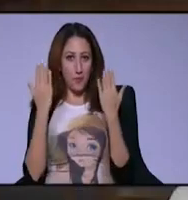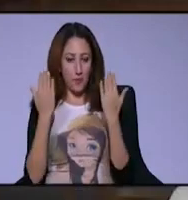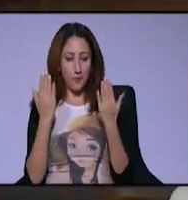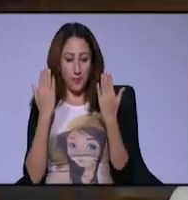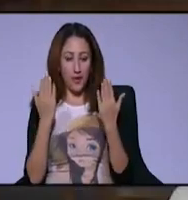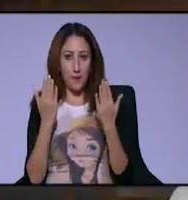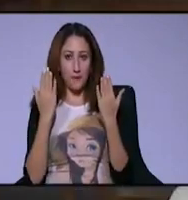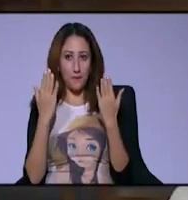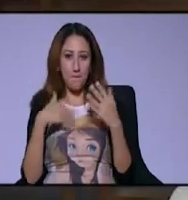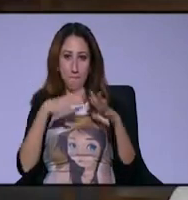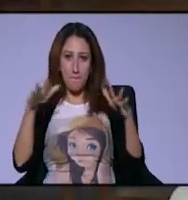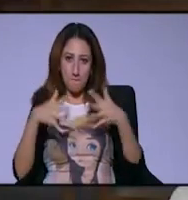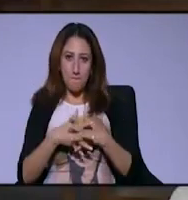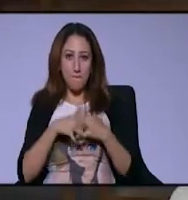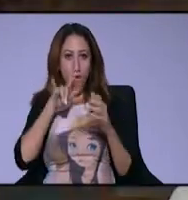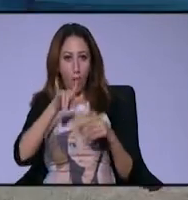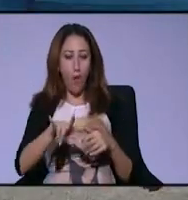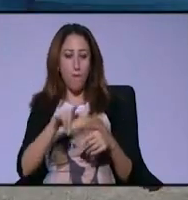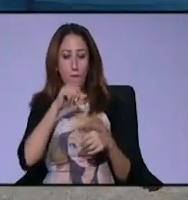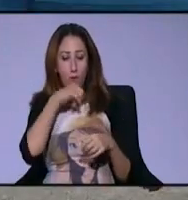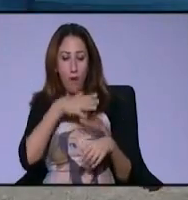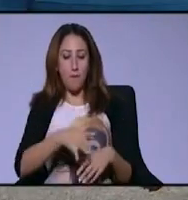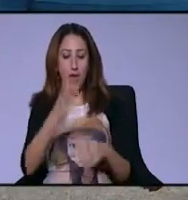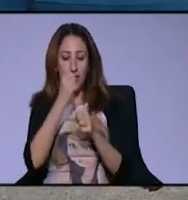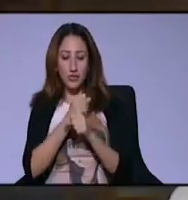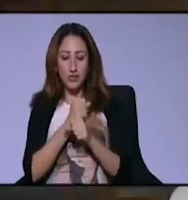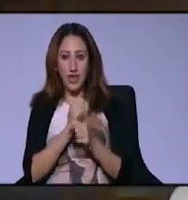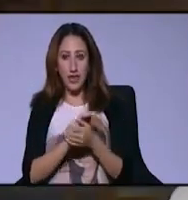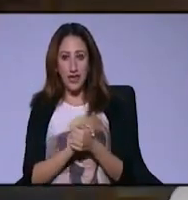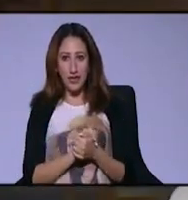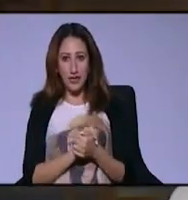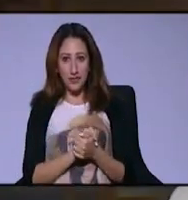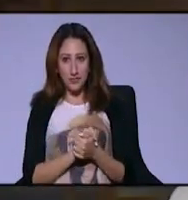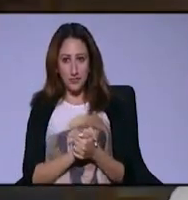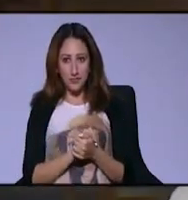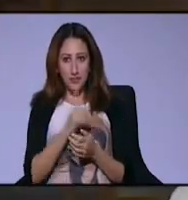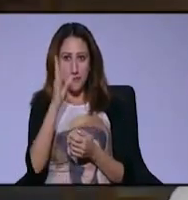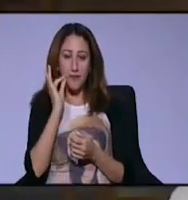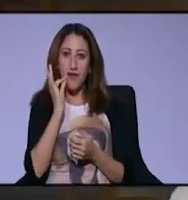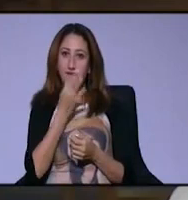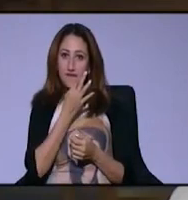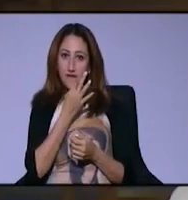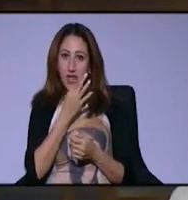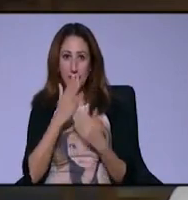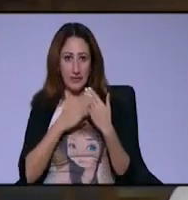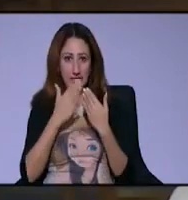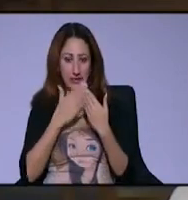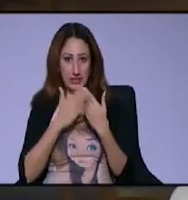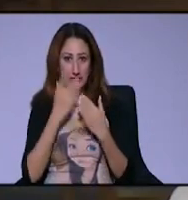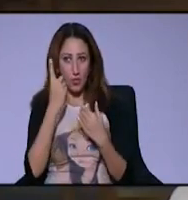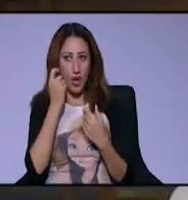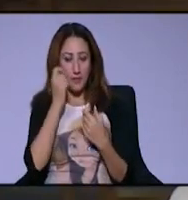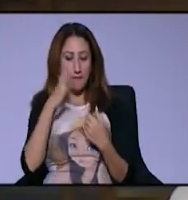دايما كده يجمعنا بحب سيدنا النبي عليه الصلاه والسلام. ان شاء الله. هذا الفيلم اللي عرض النهارده حصريا في واحد من